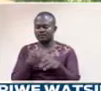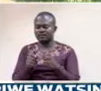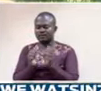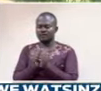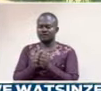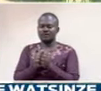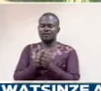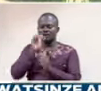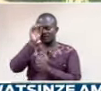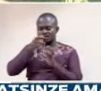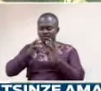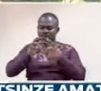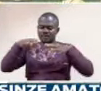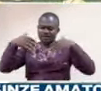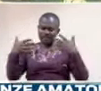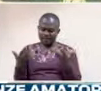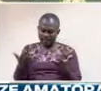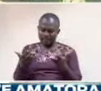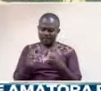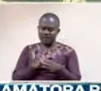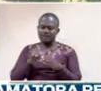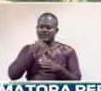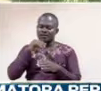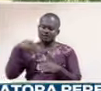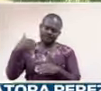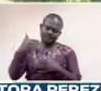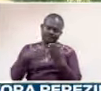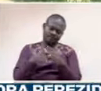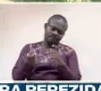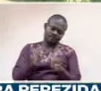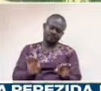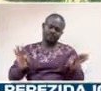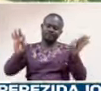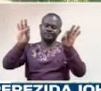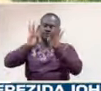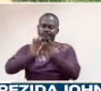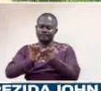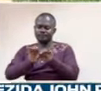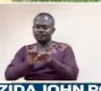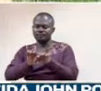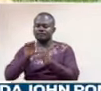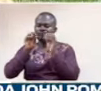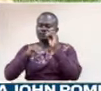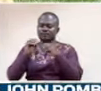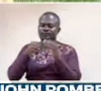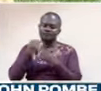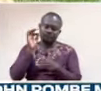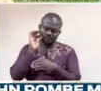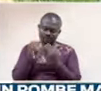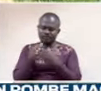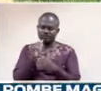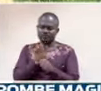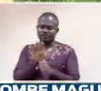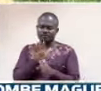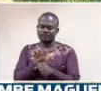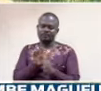Harimo haragenda hashakishwa uburyo bashoramari bagenda bongera agaciro umusaruro w'imbuto cyane